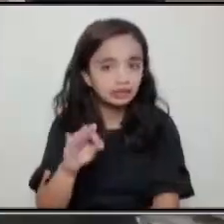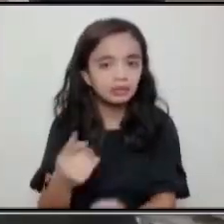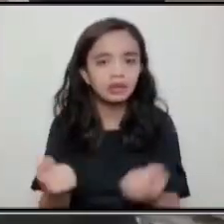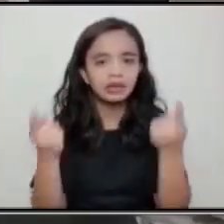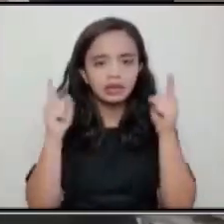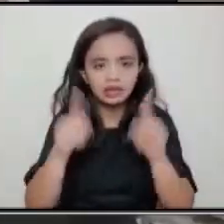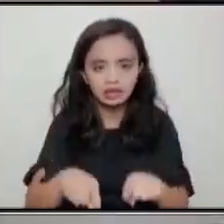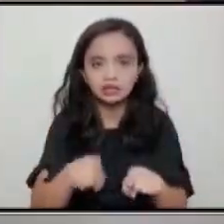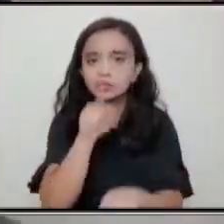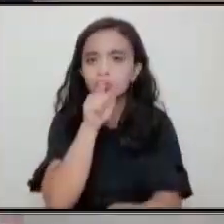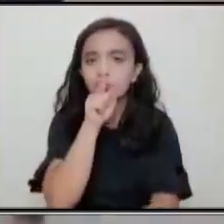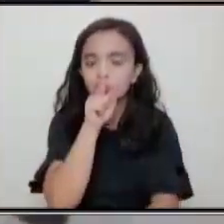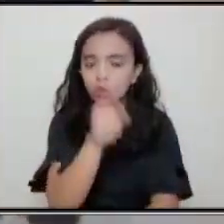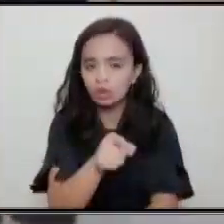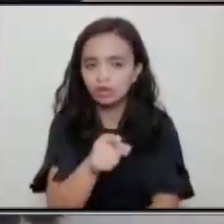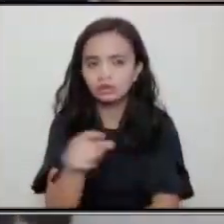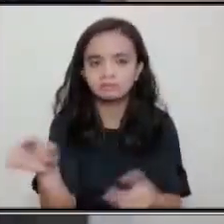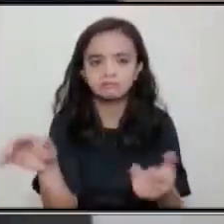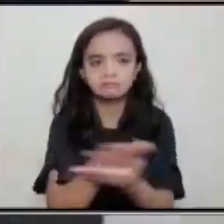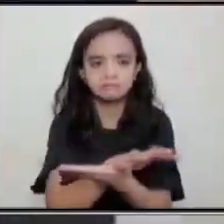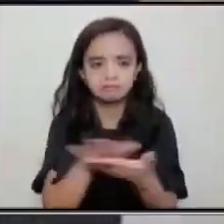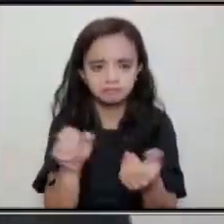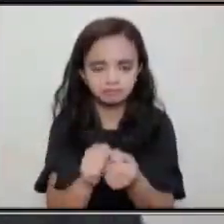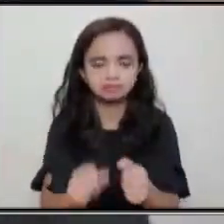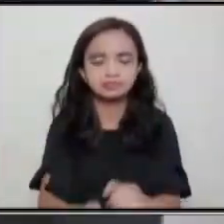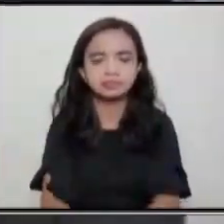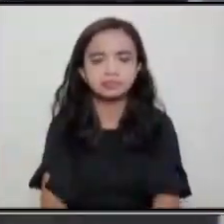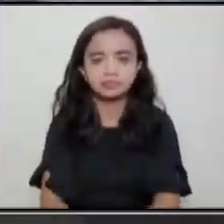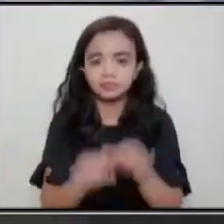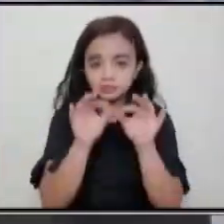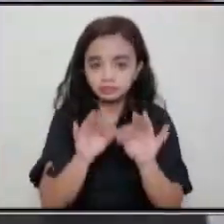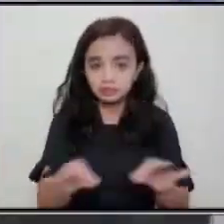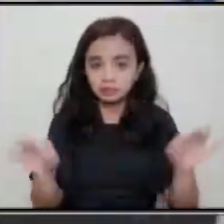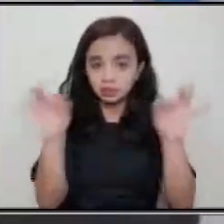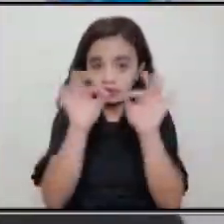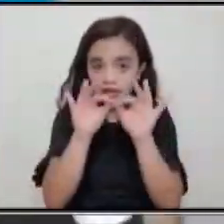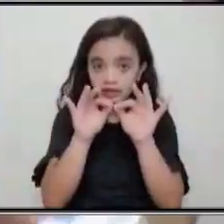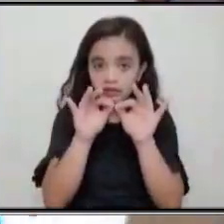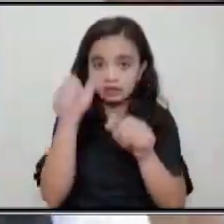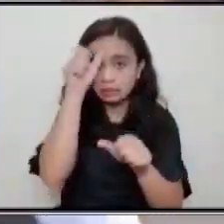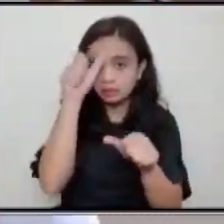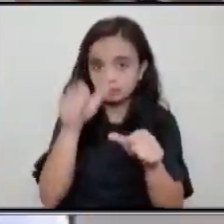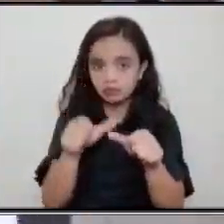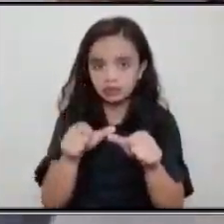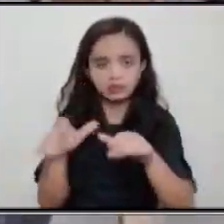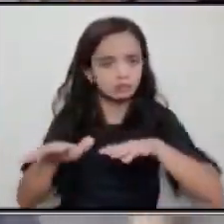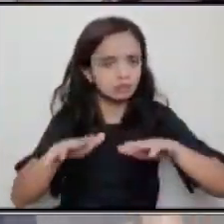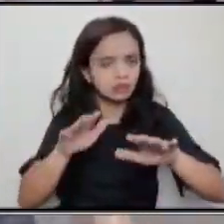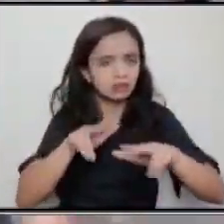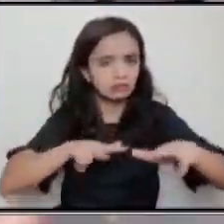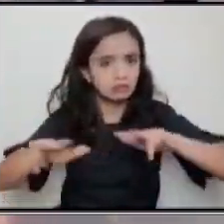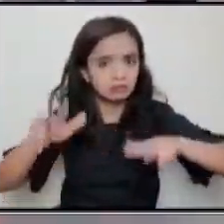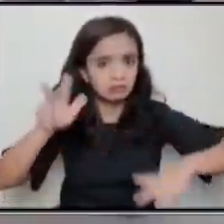na sakuna. Mahalaga ring tandaan na huwag magpanik at sumunod sa sasabihin ng